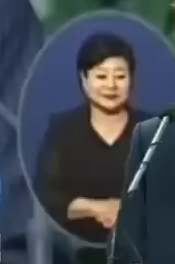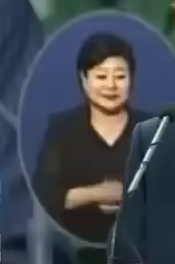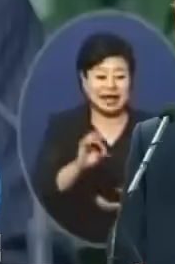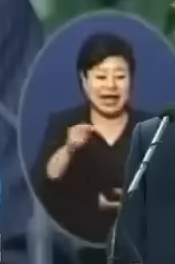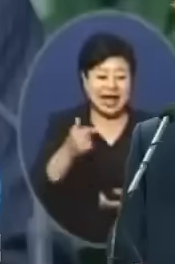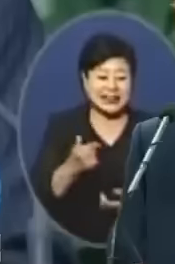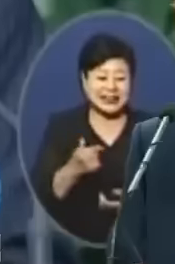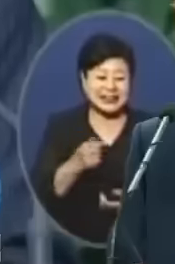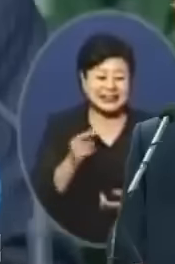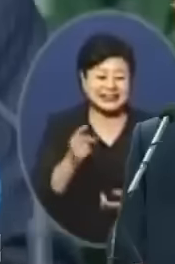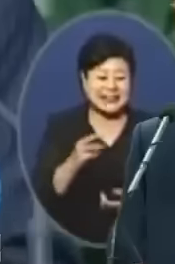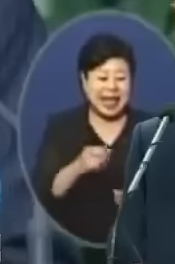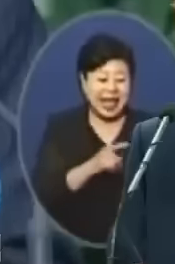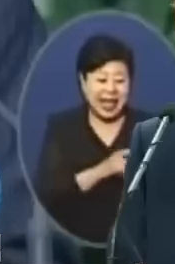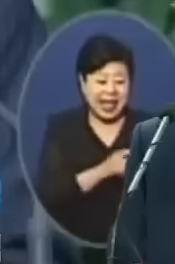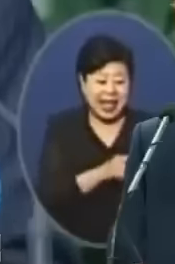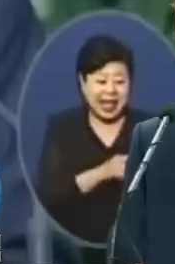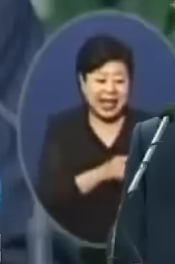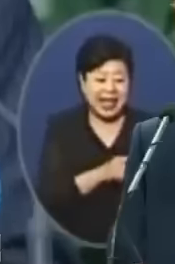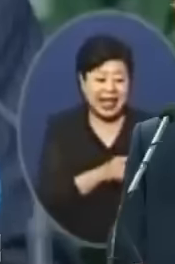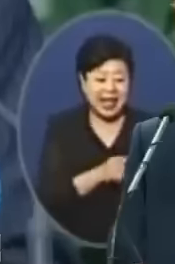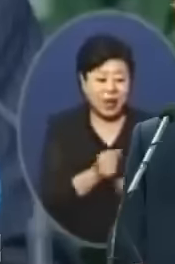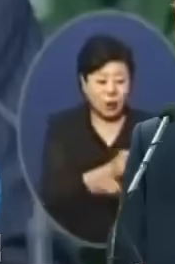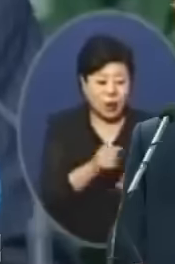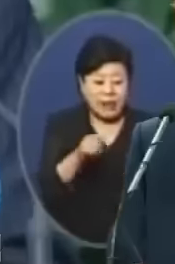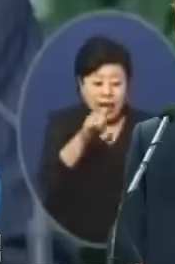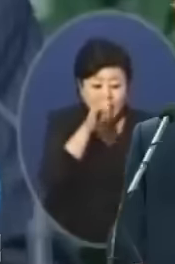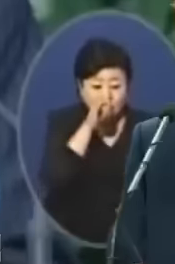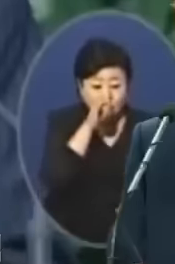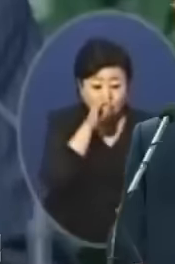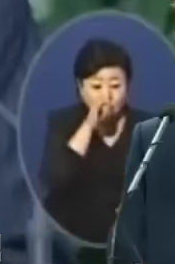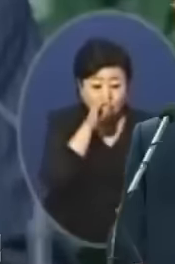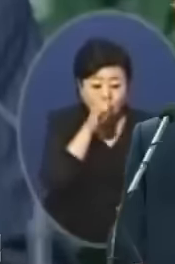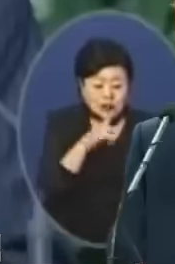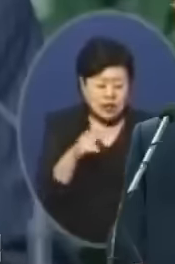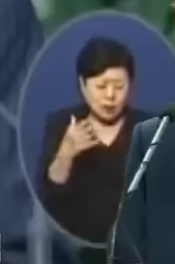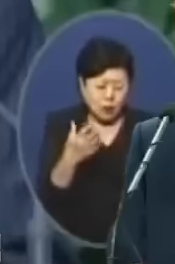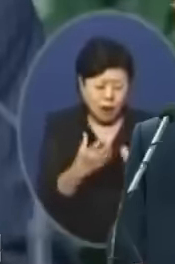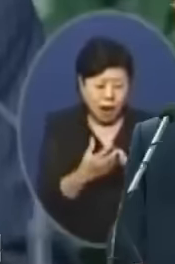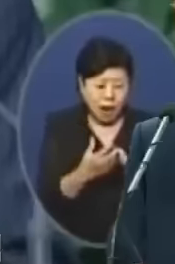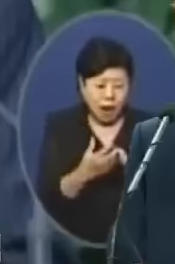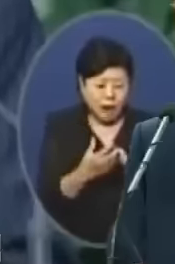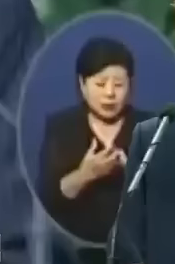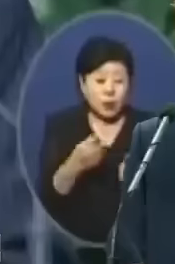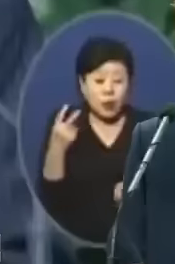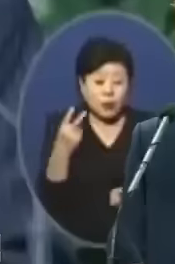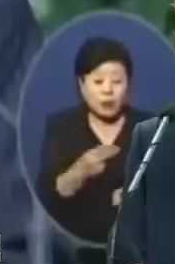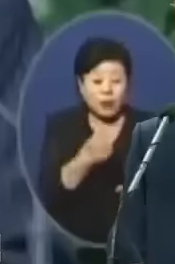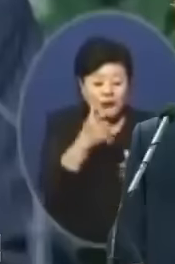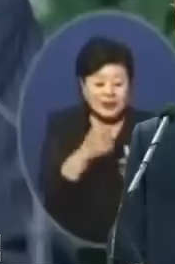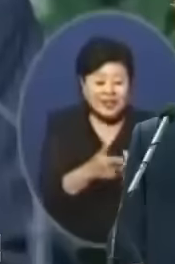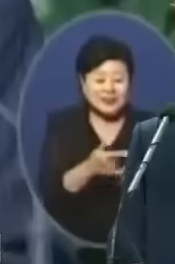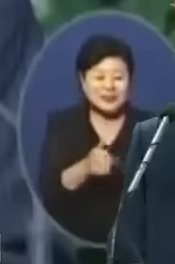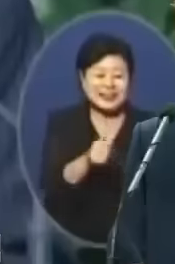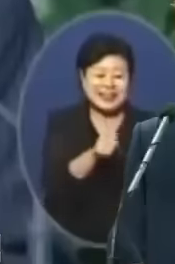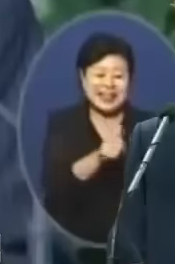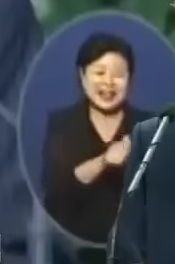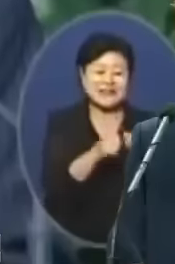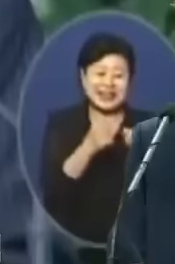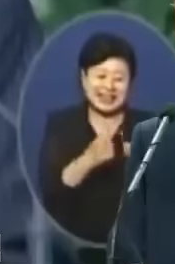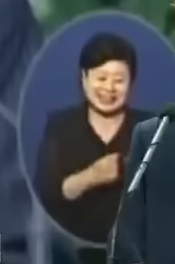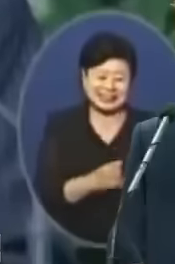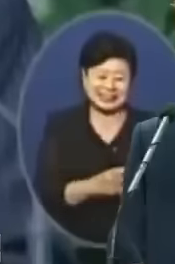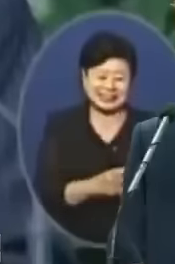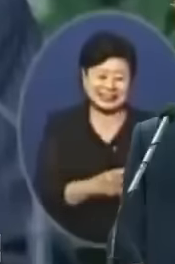안드레는 가만히 보니까 여기에 광야만 있고 인산인해의 군중만 있는 것이 아니라 예수님도 우리와 같이